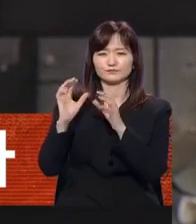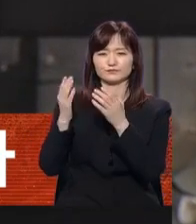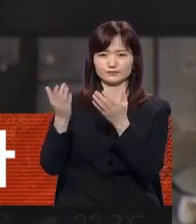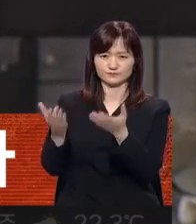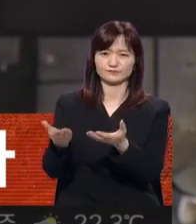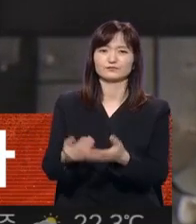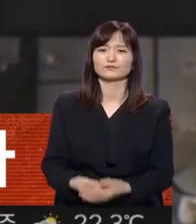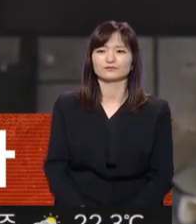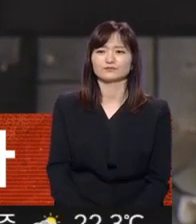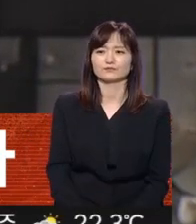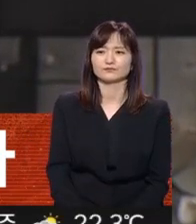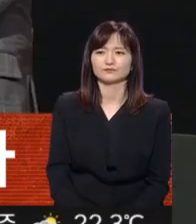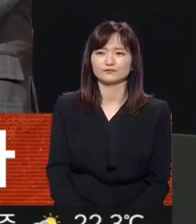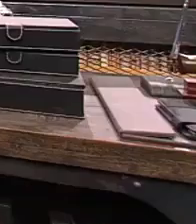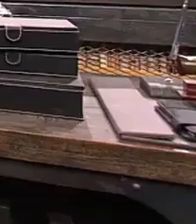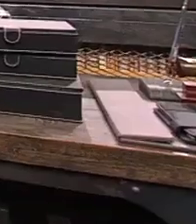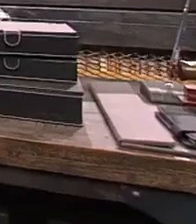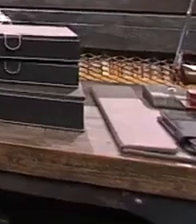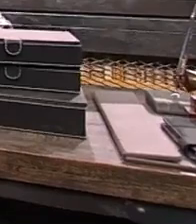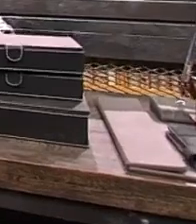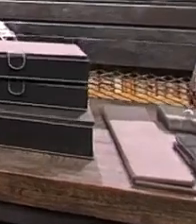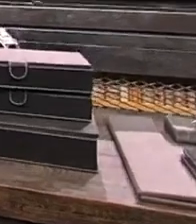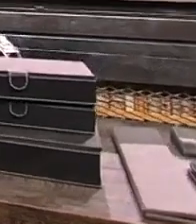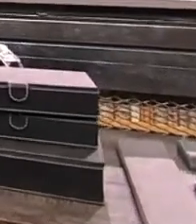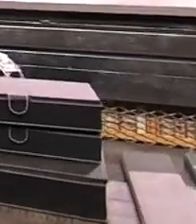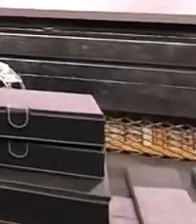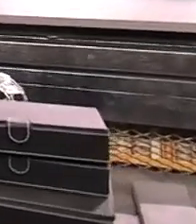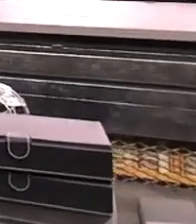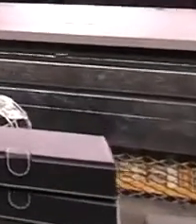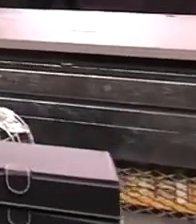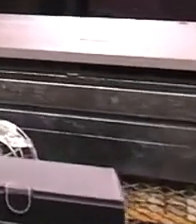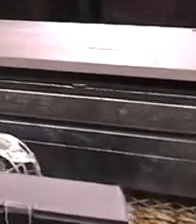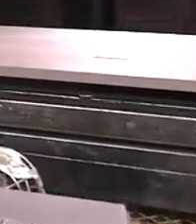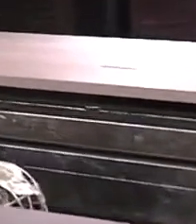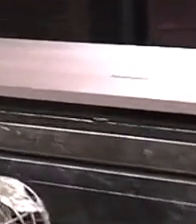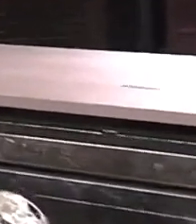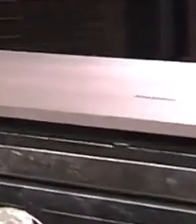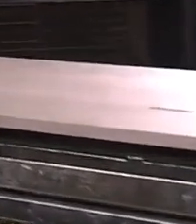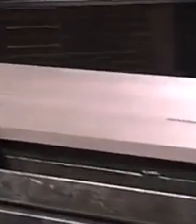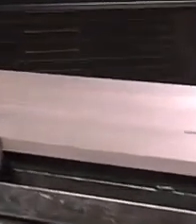있습니다. 아, 예, 알겠습니다. 이 사건의 진실을 추적하고